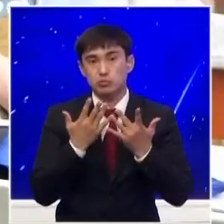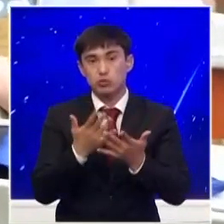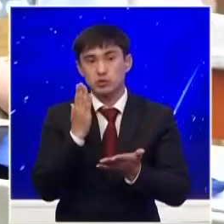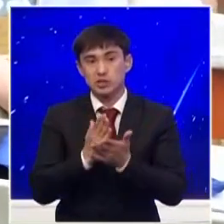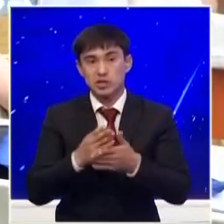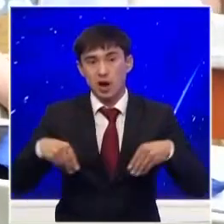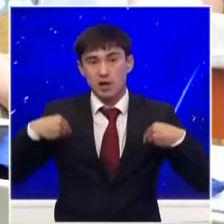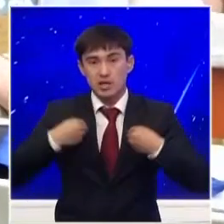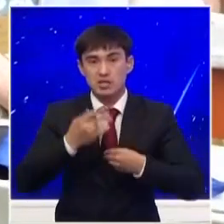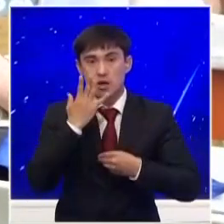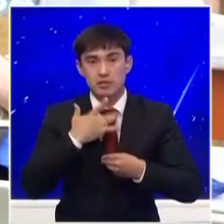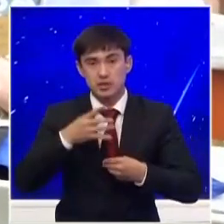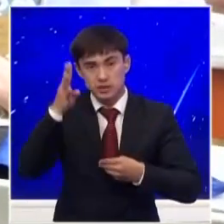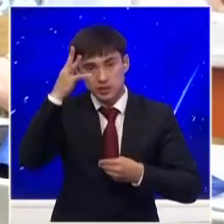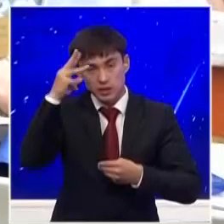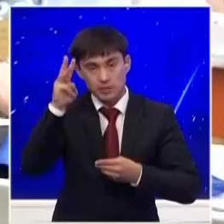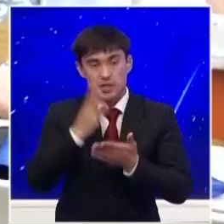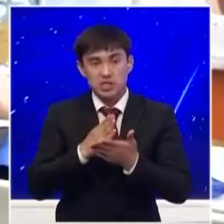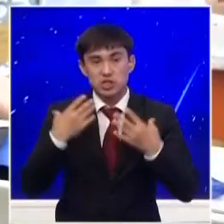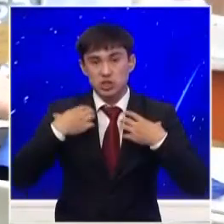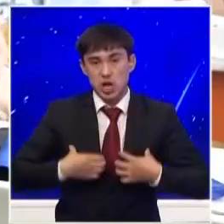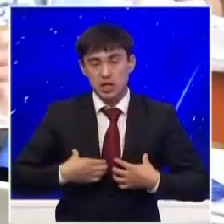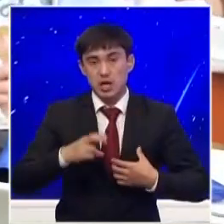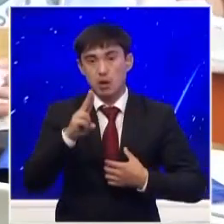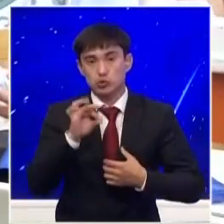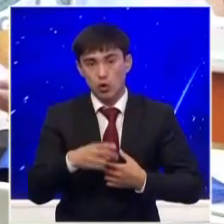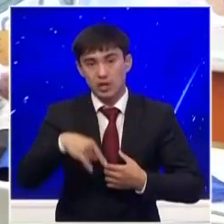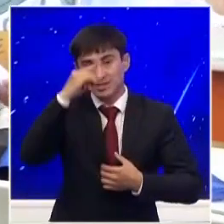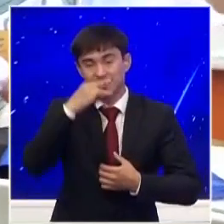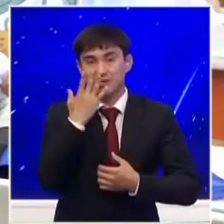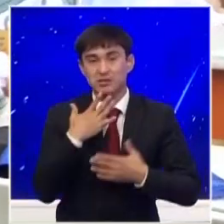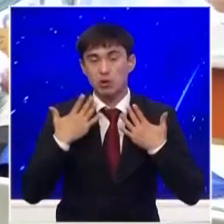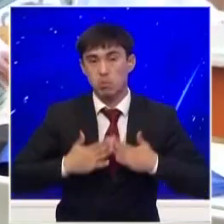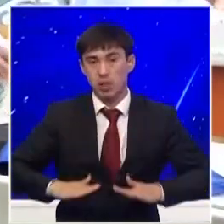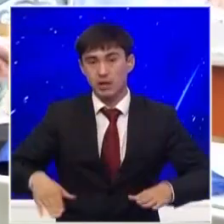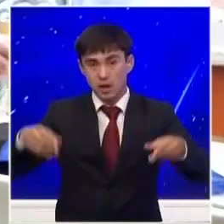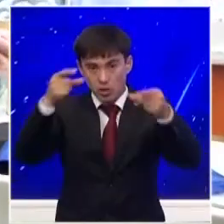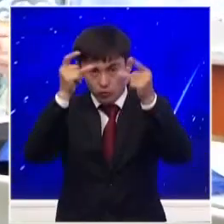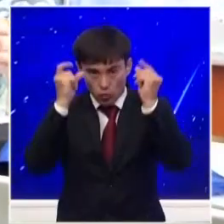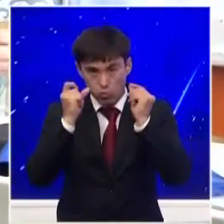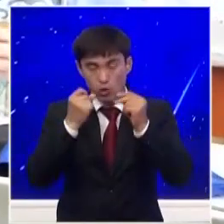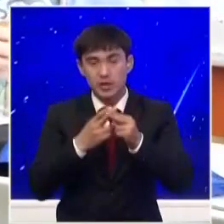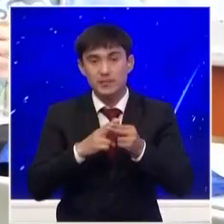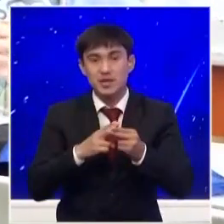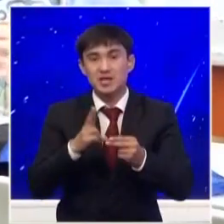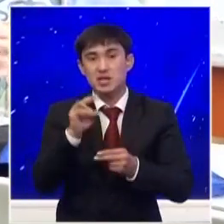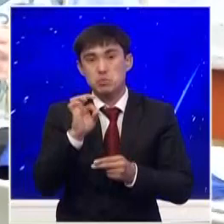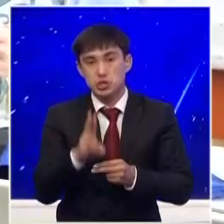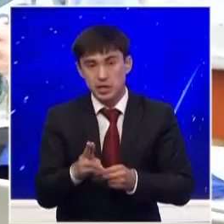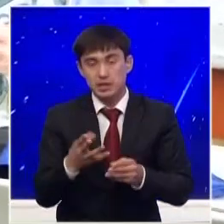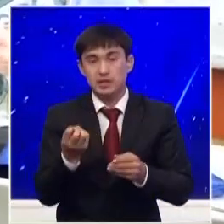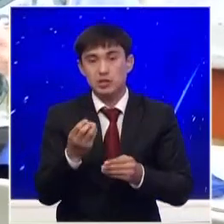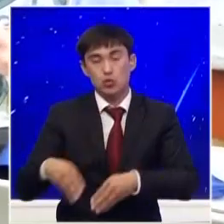пользуется одежда в этностиле. Шьем жилетки, камзолы, казахские национальные платья, головные уборы, в частности кимешек, а